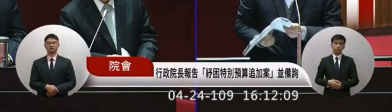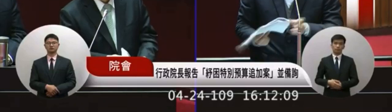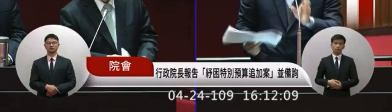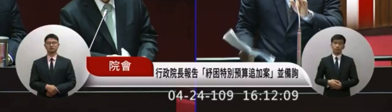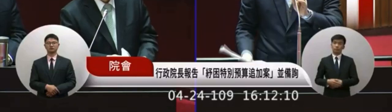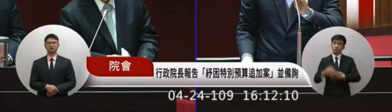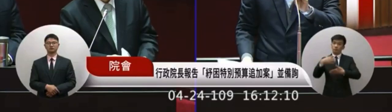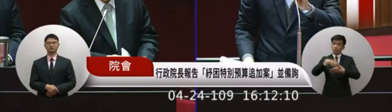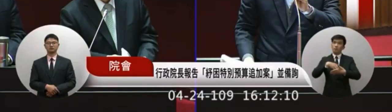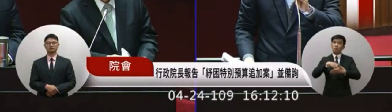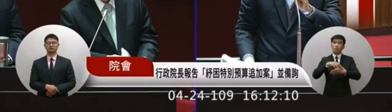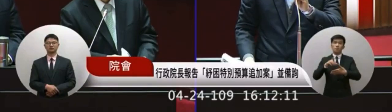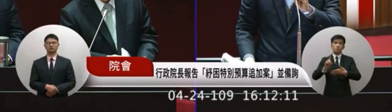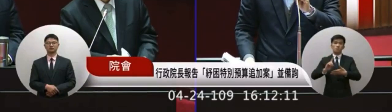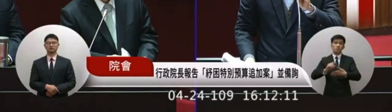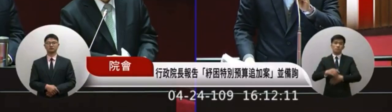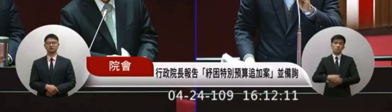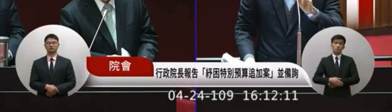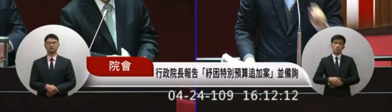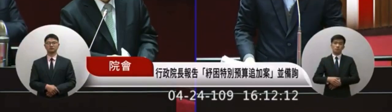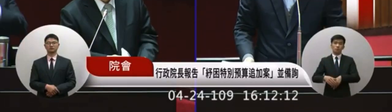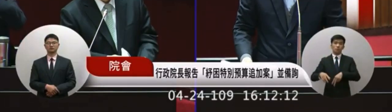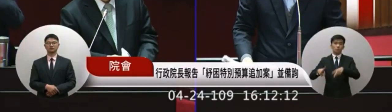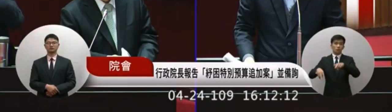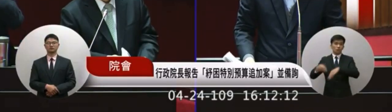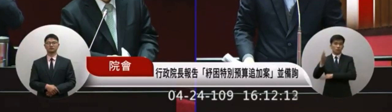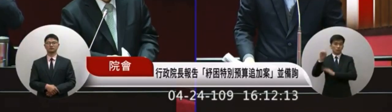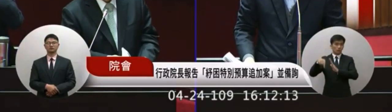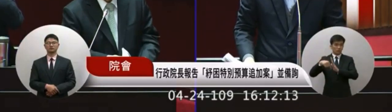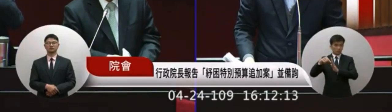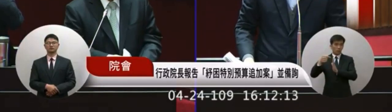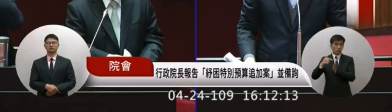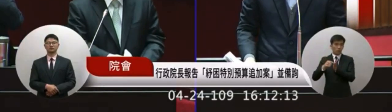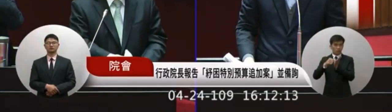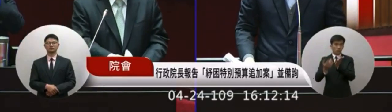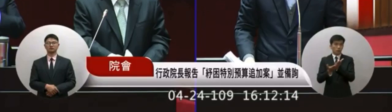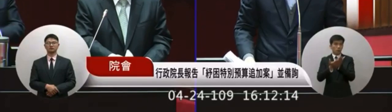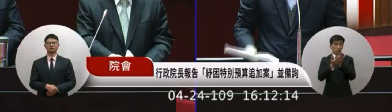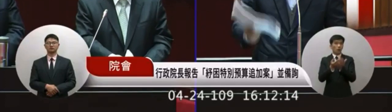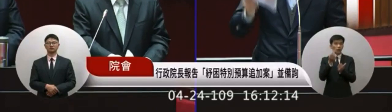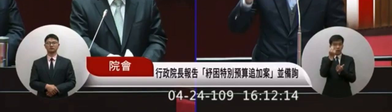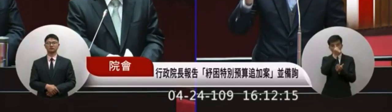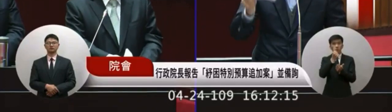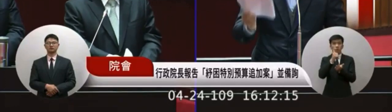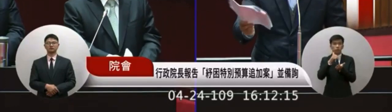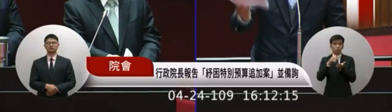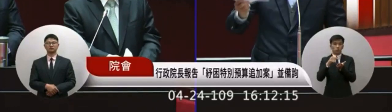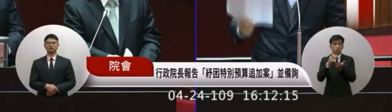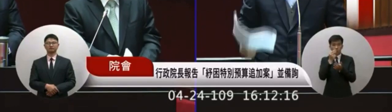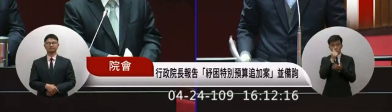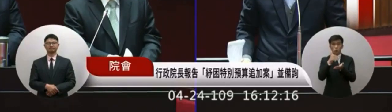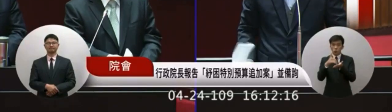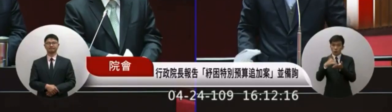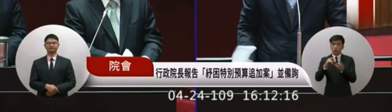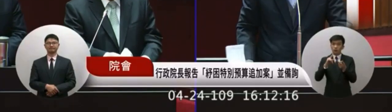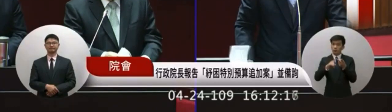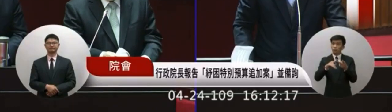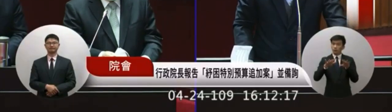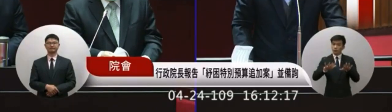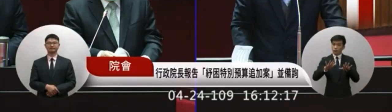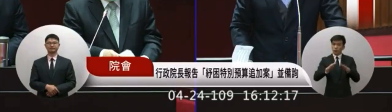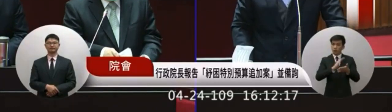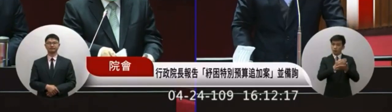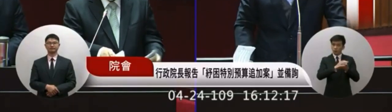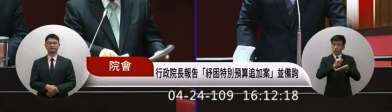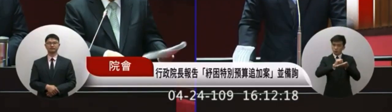包括行政院送来的特别预算，包括您今天的书